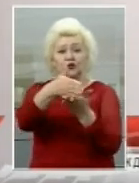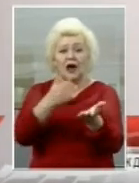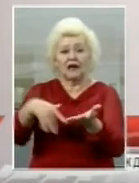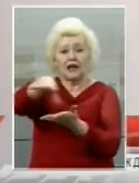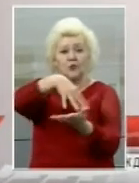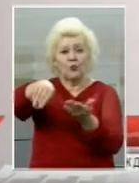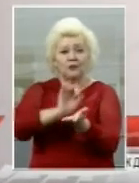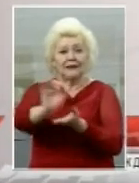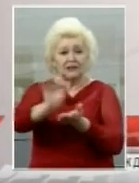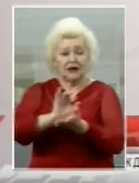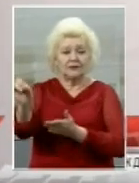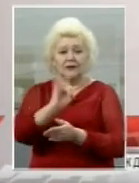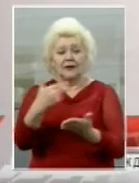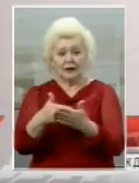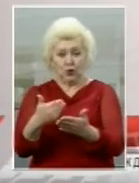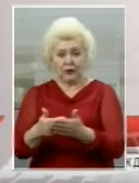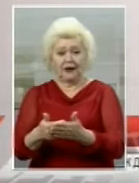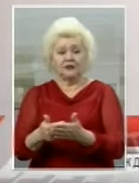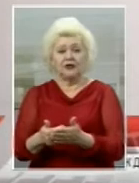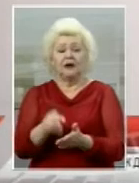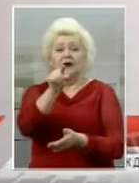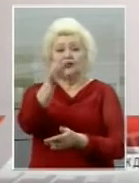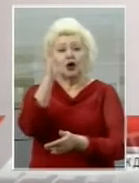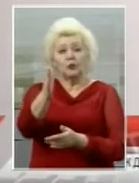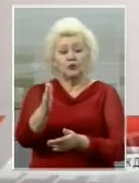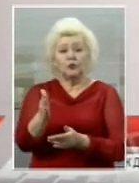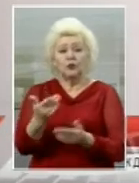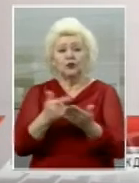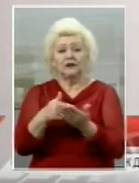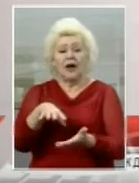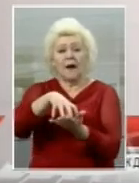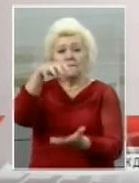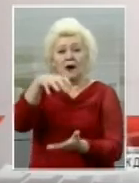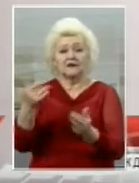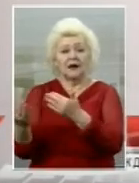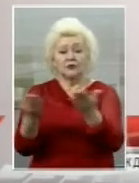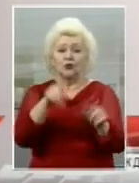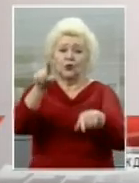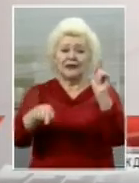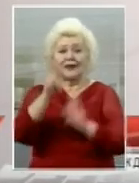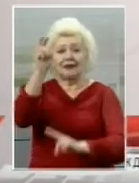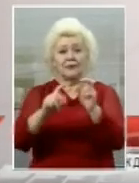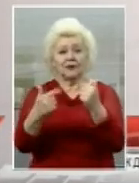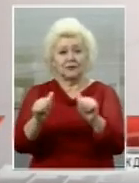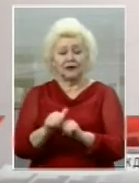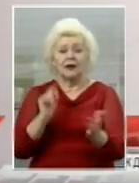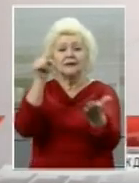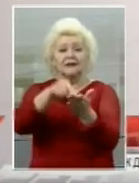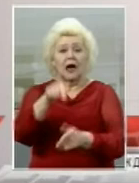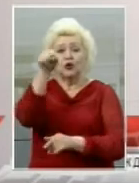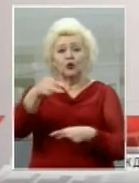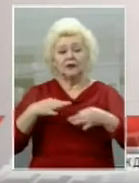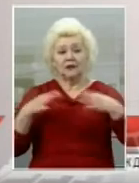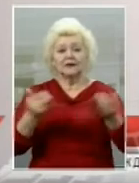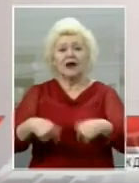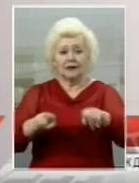хлібобулочні вироби. І, до речі, в неділю буде католицька Пасха, тому і деякі підприємства з нагоди цього